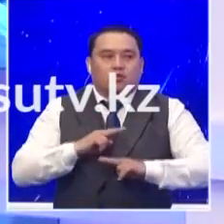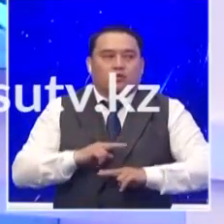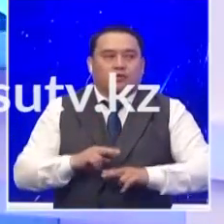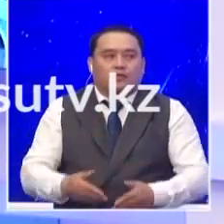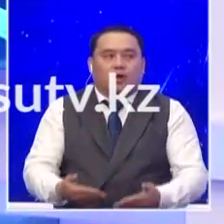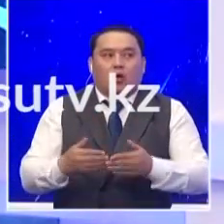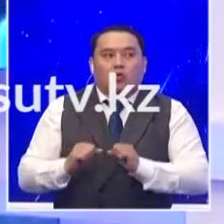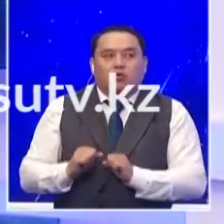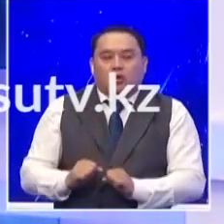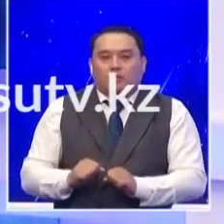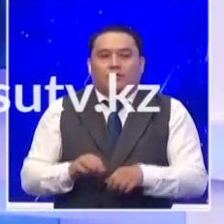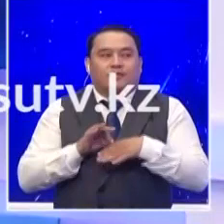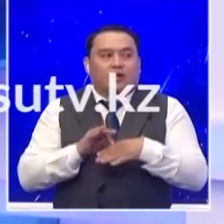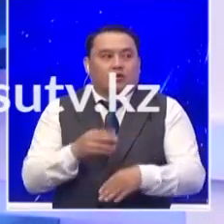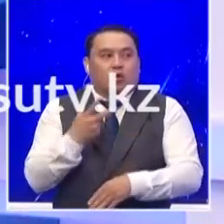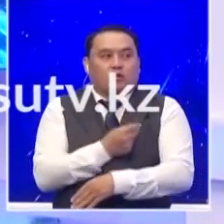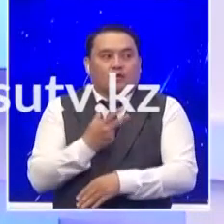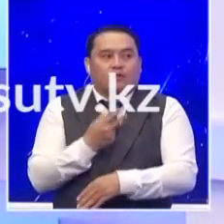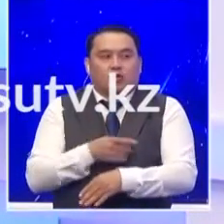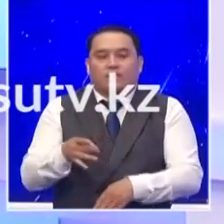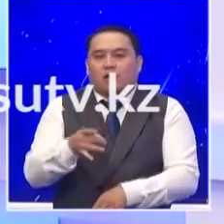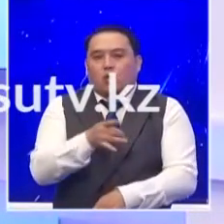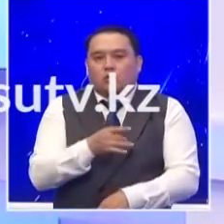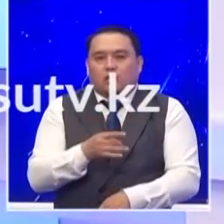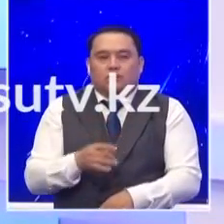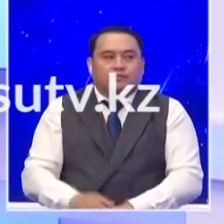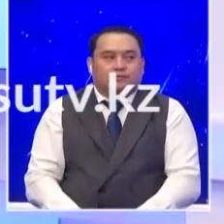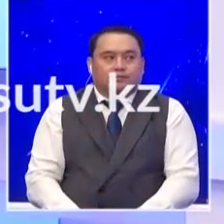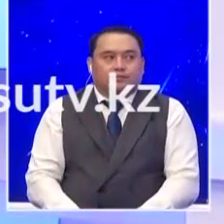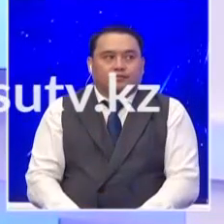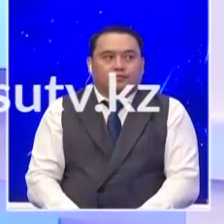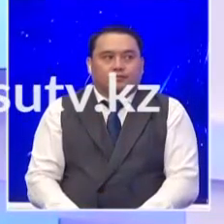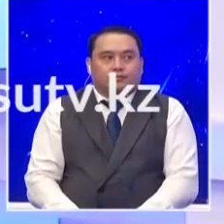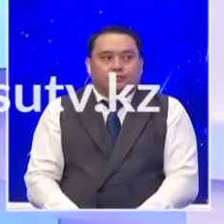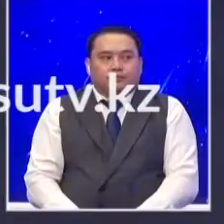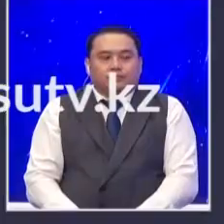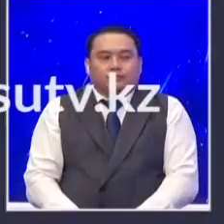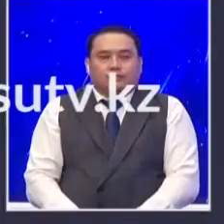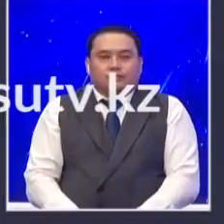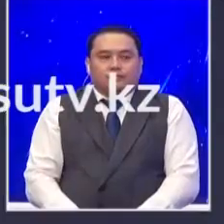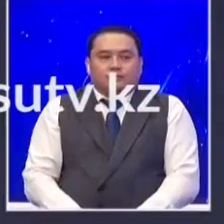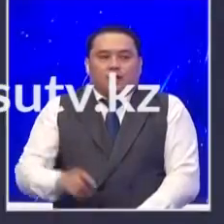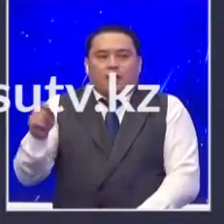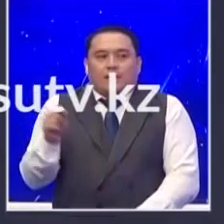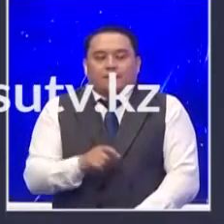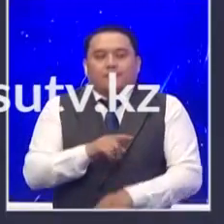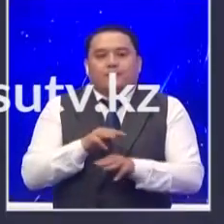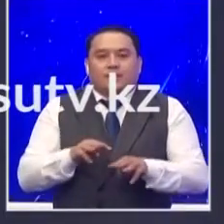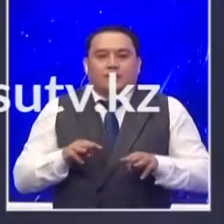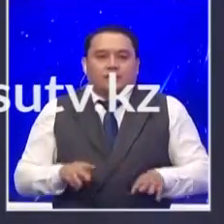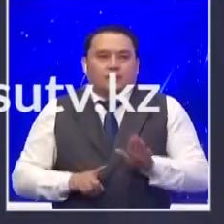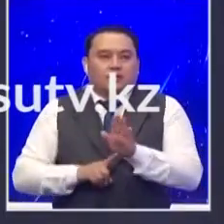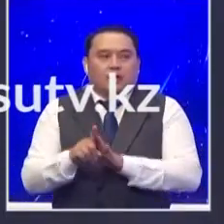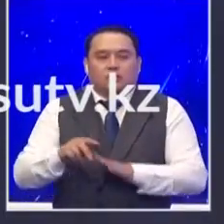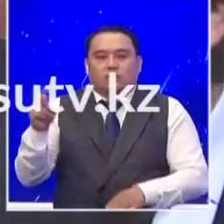с коронавирусом и ходом прививочной кампании в регионе. Подробности в сюжете. Визит министра здравоохранения начался